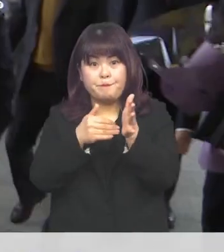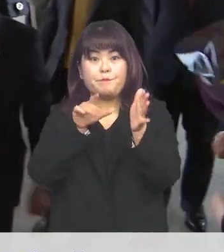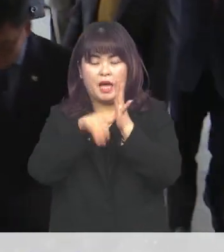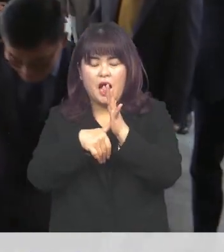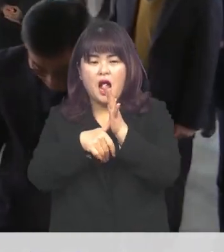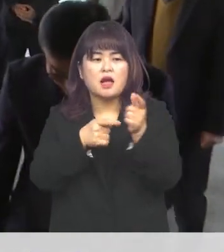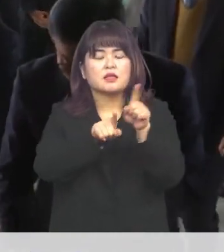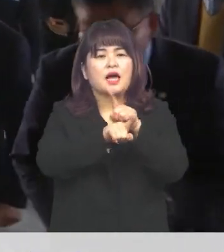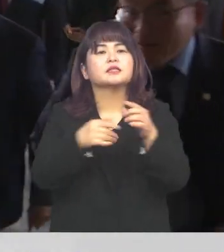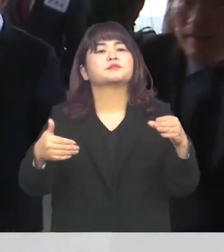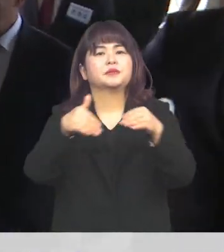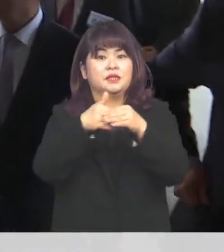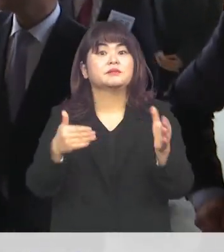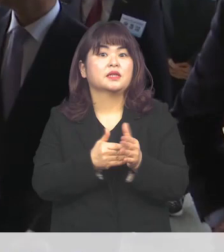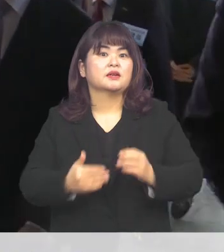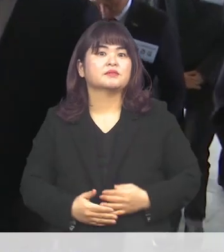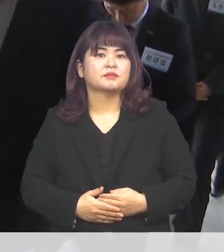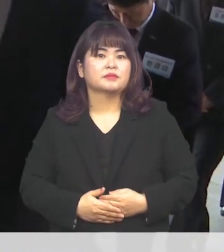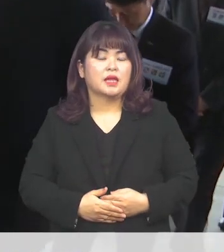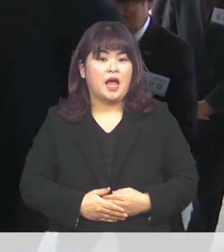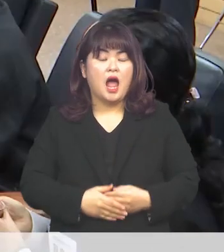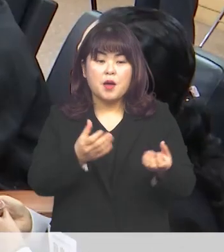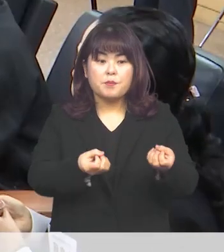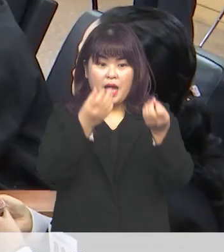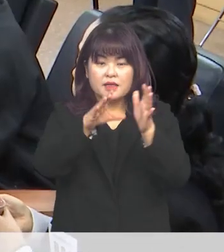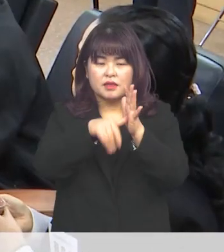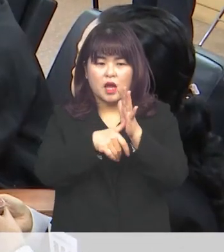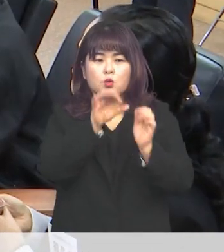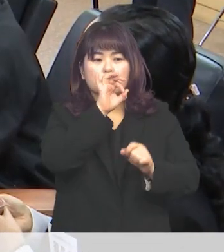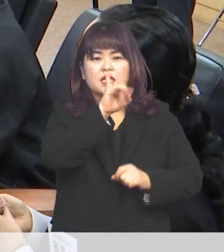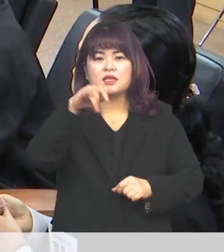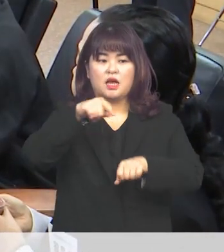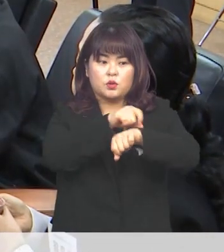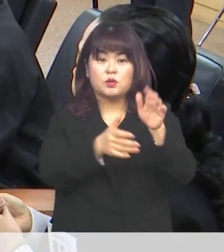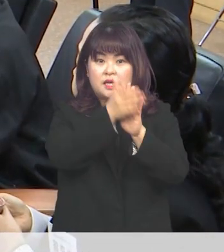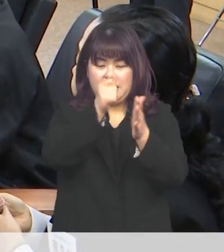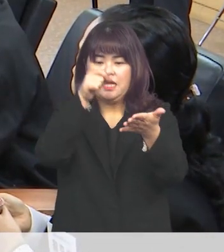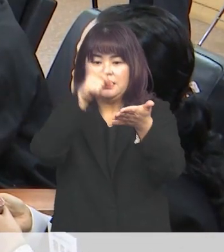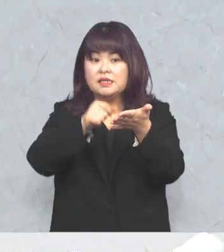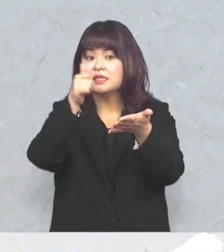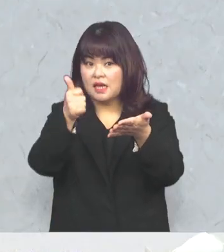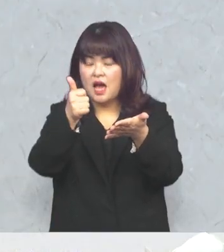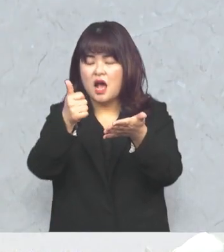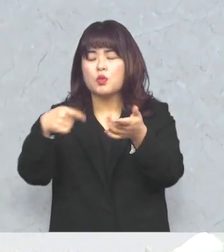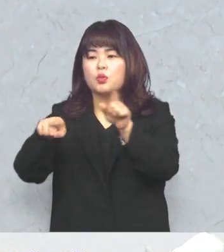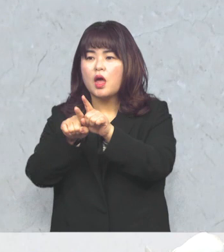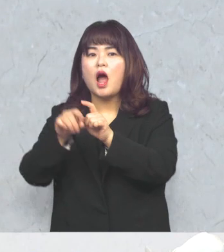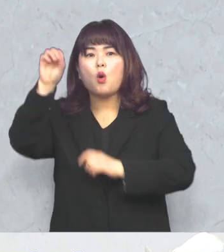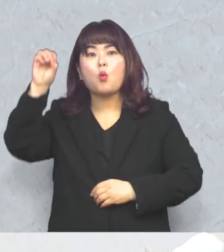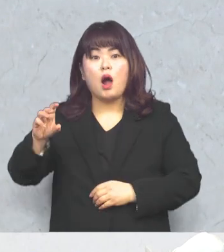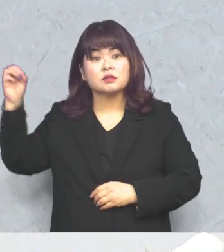광양시와 자매결연을 체결했습니다. 협약식에는 이상일 용인특례시장, 윤원균 용인특례시의회 의장,